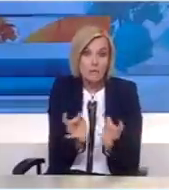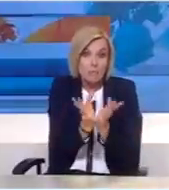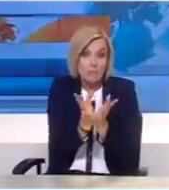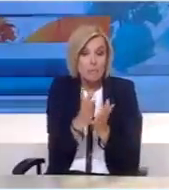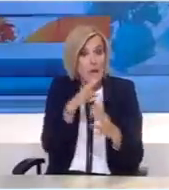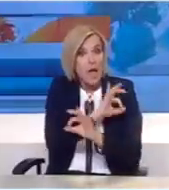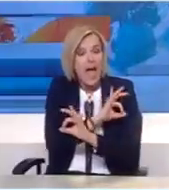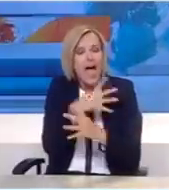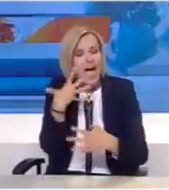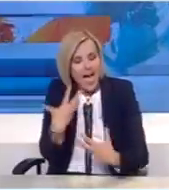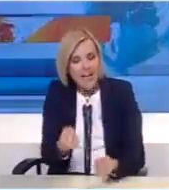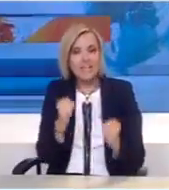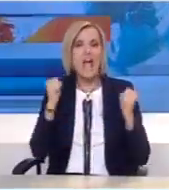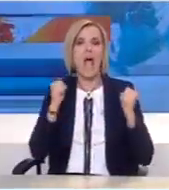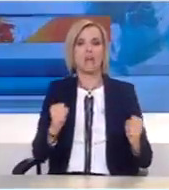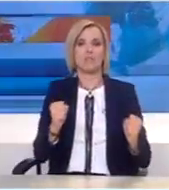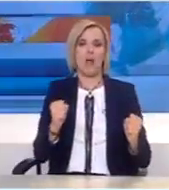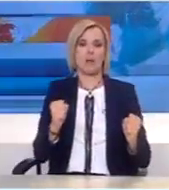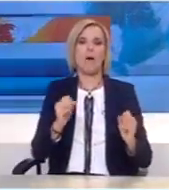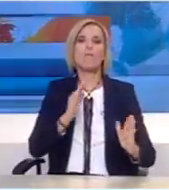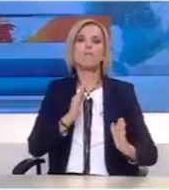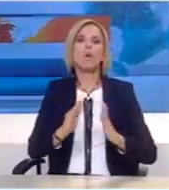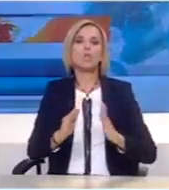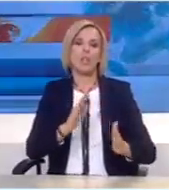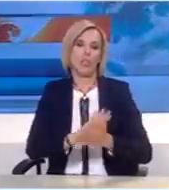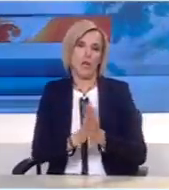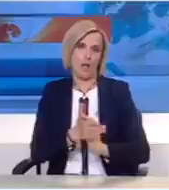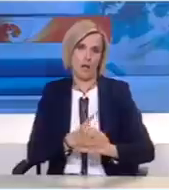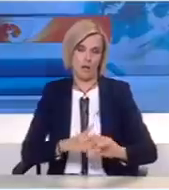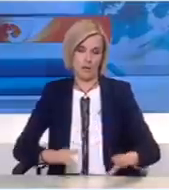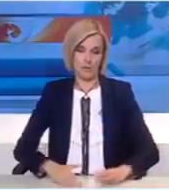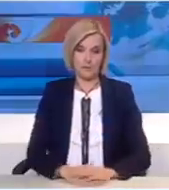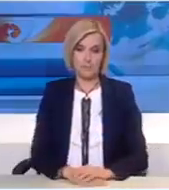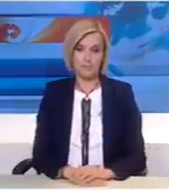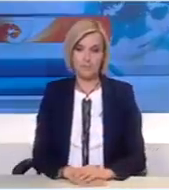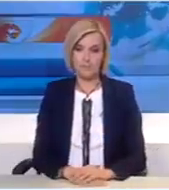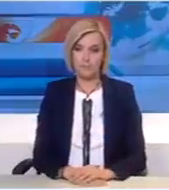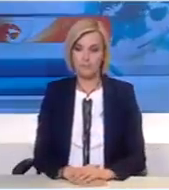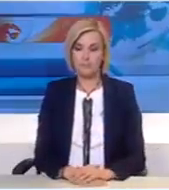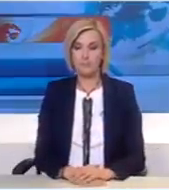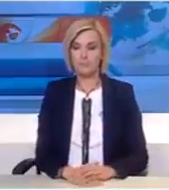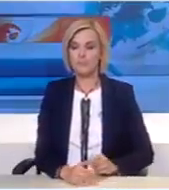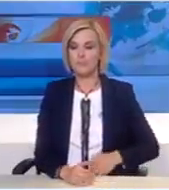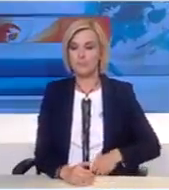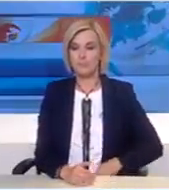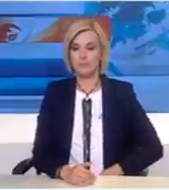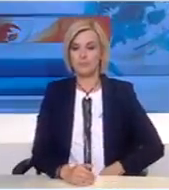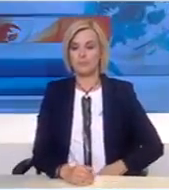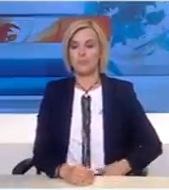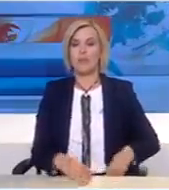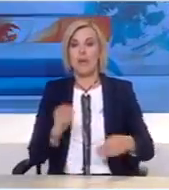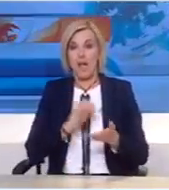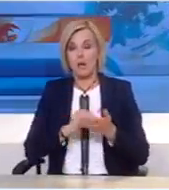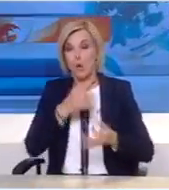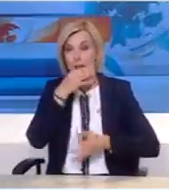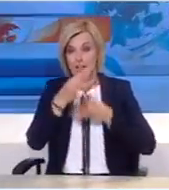ασφάλεια να τύχει τις φροντίδες που χρειάζεται. Να πω εδώ ότι δεν μπορώ να σας μεταφέρω τη χαρά